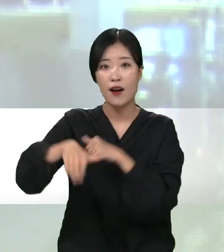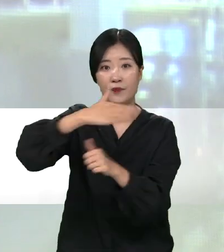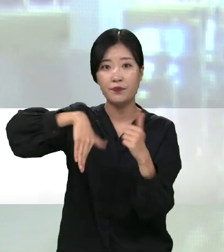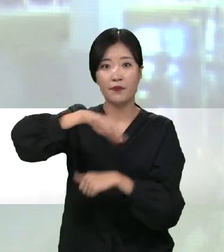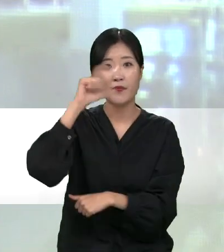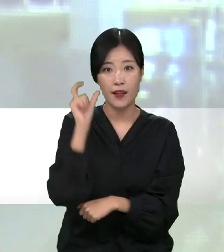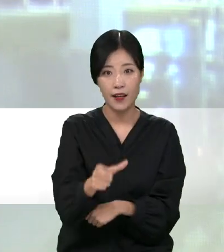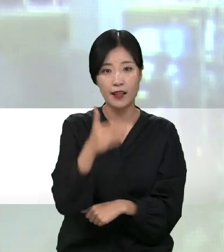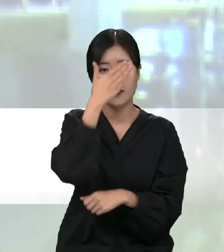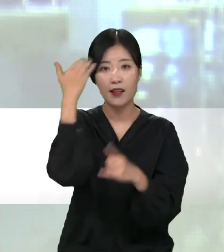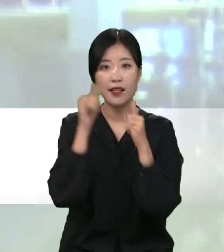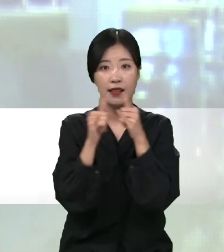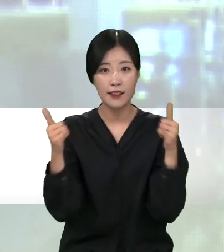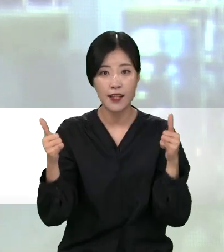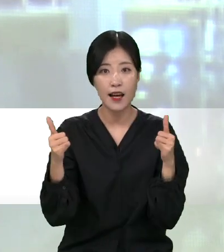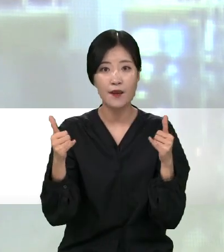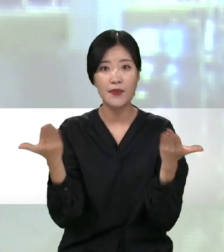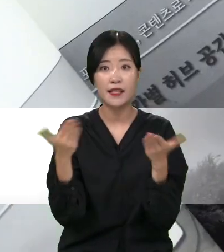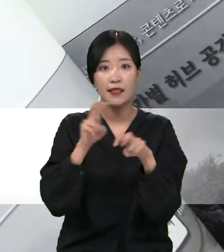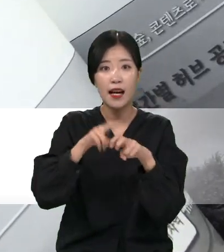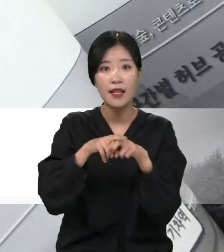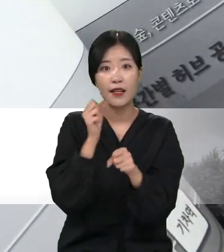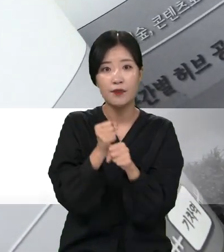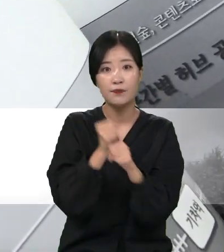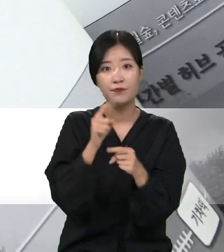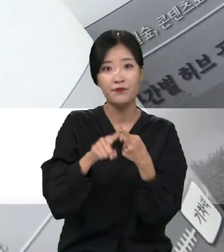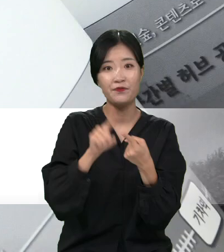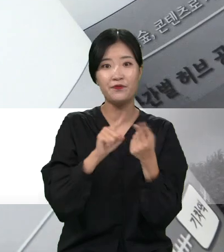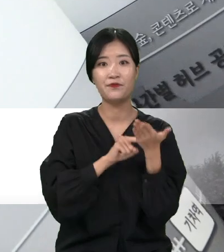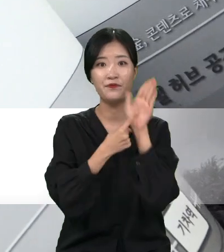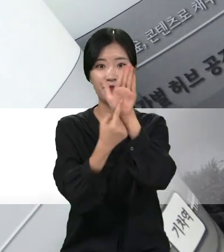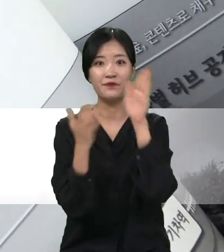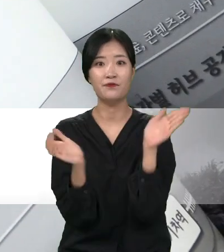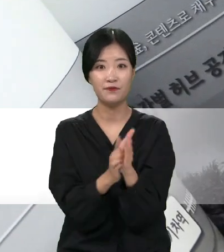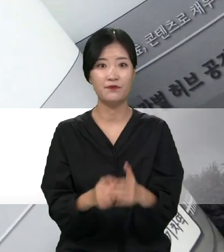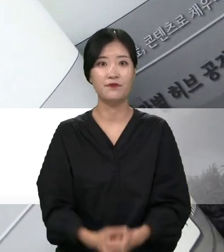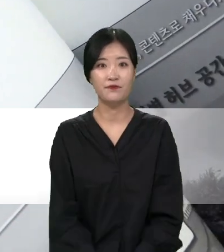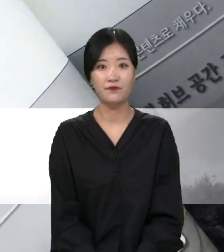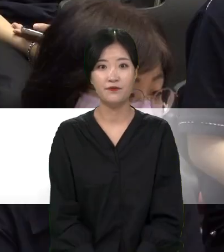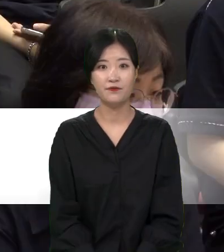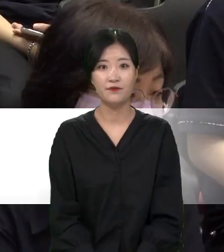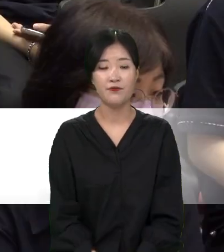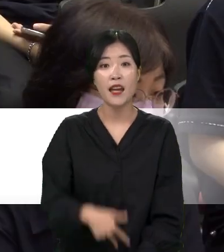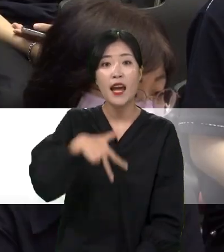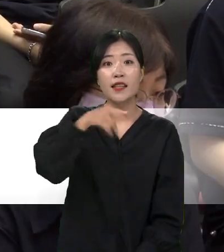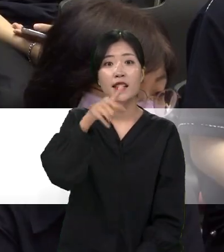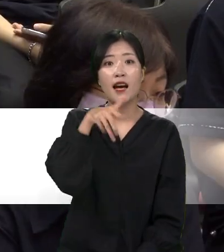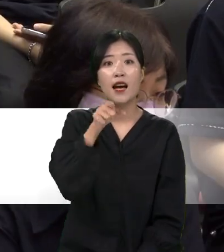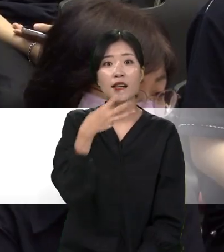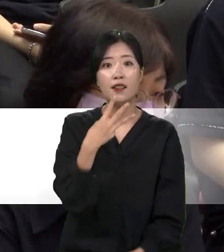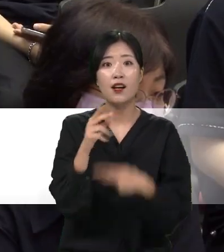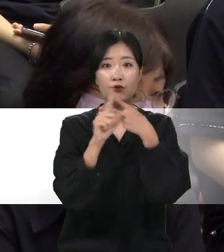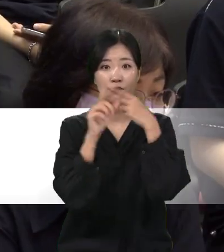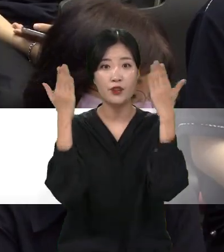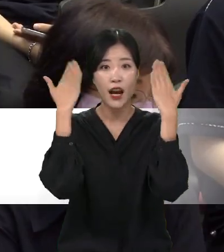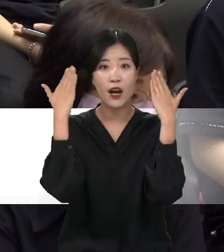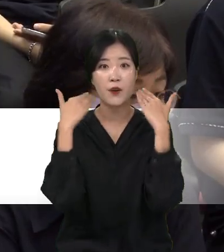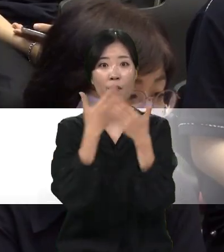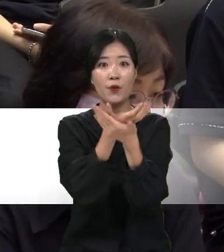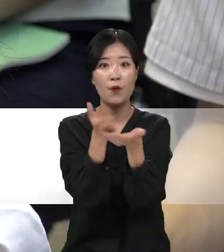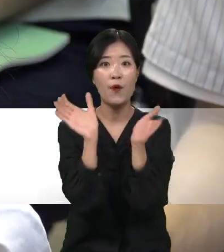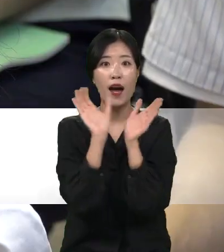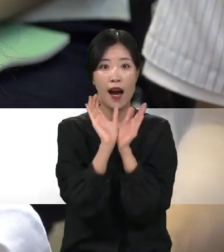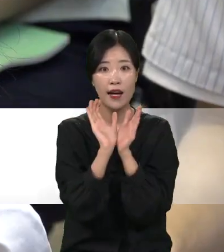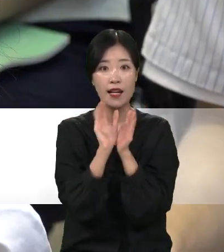이냐 관광이나 를 주제로 노령 층 의정 죽이는 강화와 청년 일자리 창출에 대해 발표했습니다 또 제철